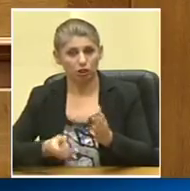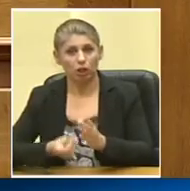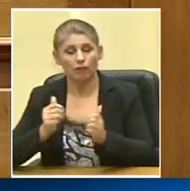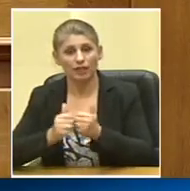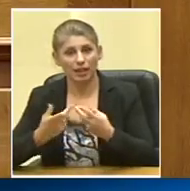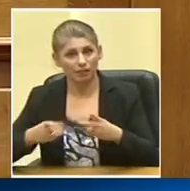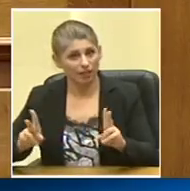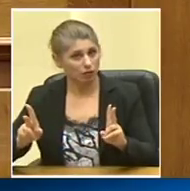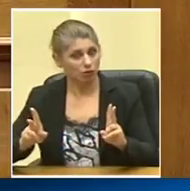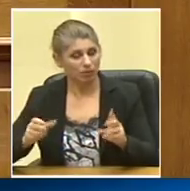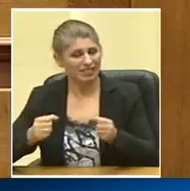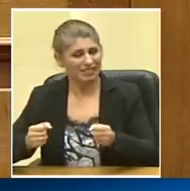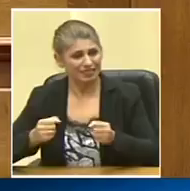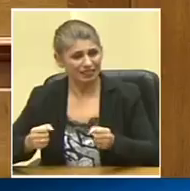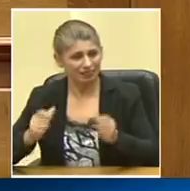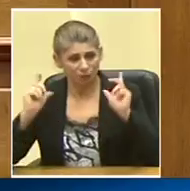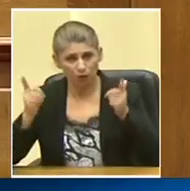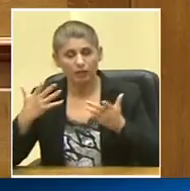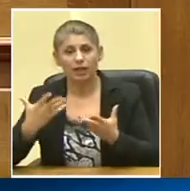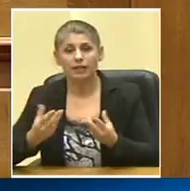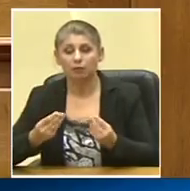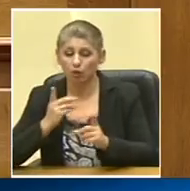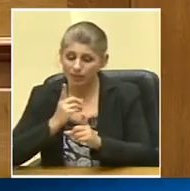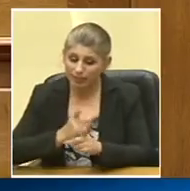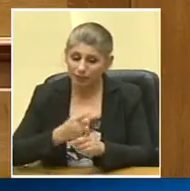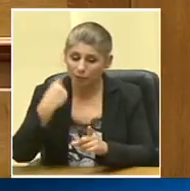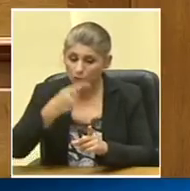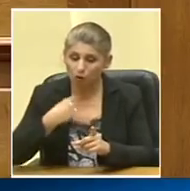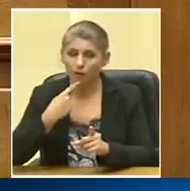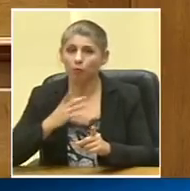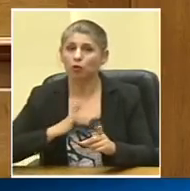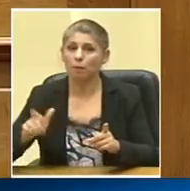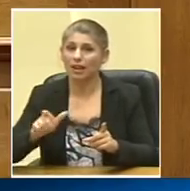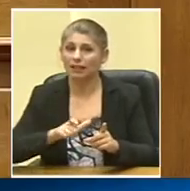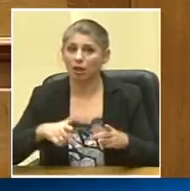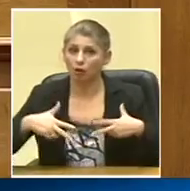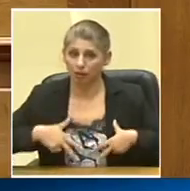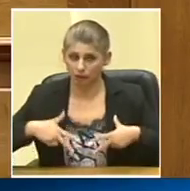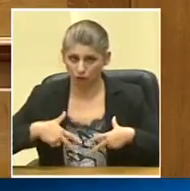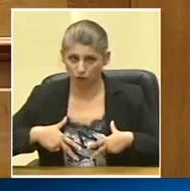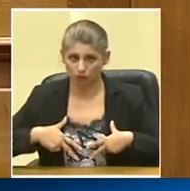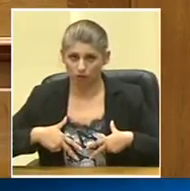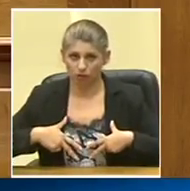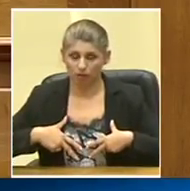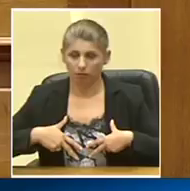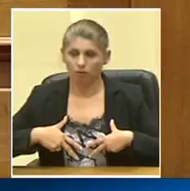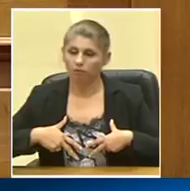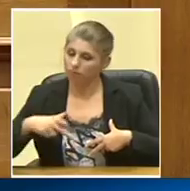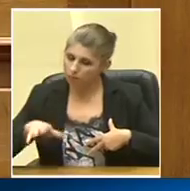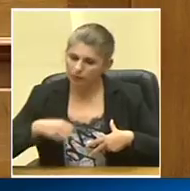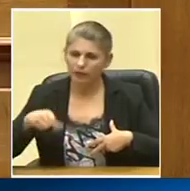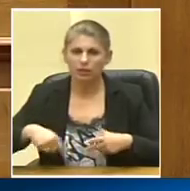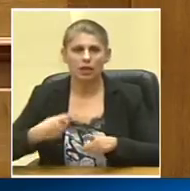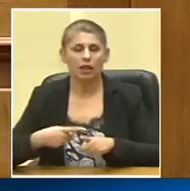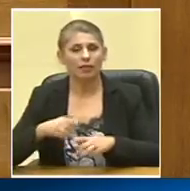την κρίση της δημοκρατίας, αλλά και την πολύ συγκεκριμένη μορφή που το πελατειακό κράτος πήρε στη χώρα μας